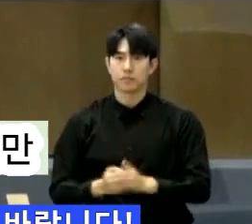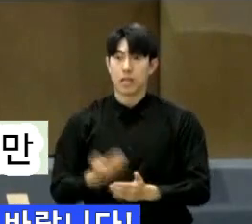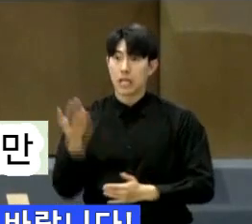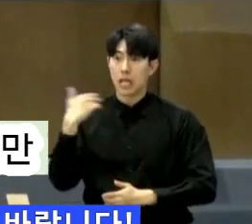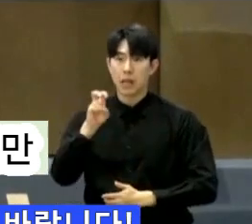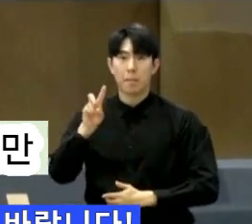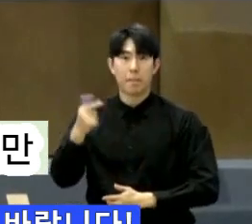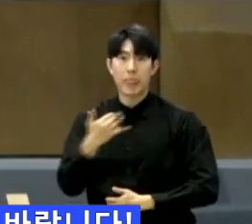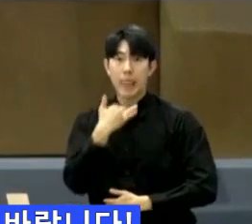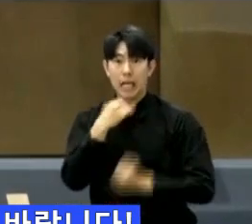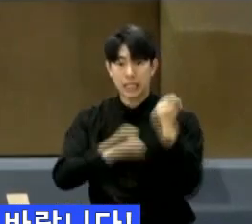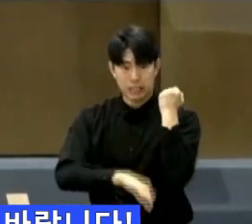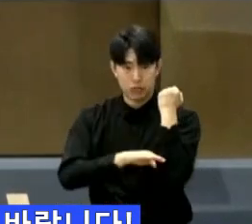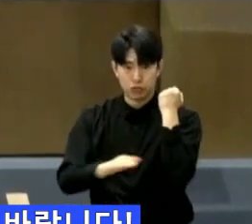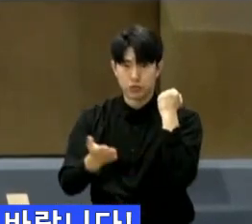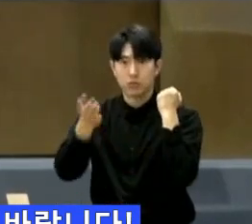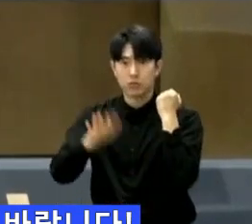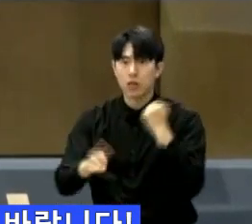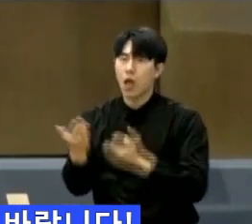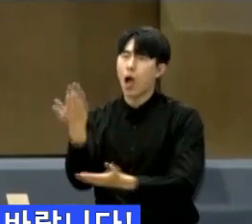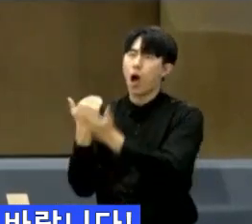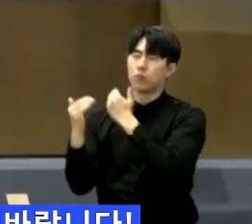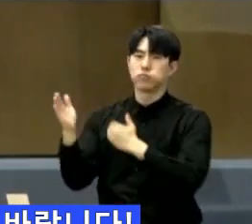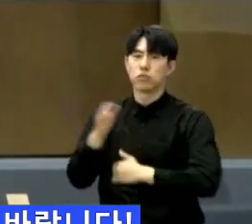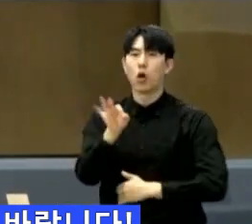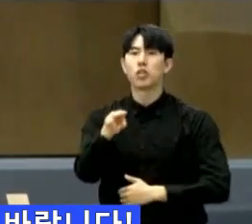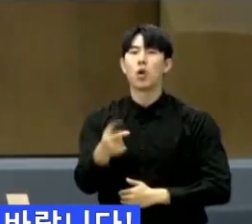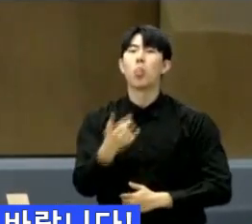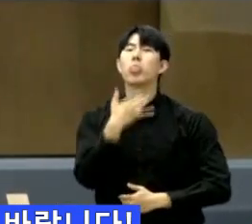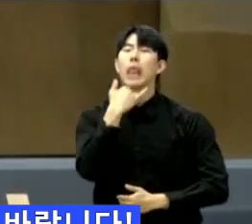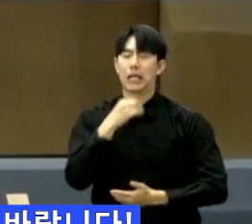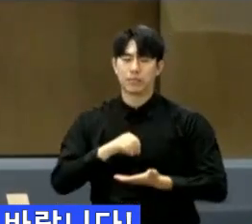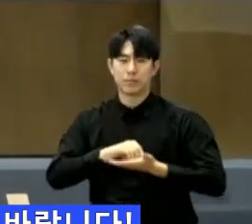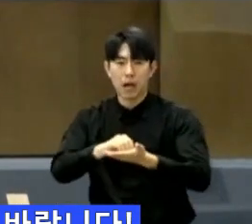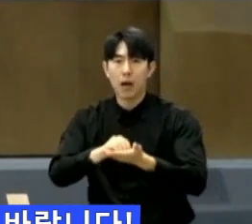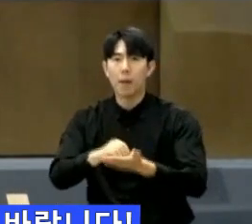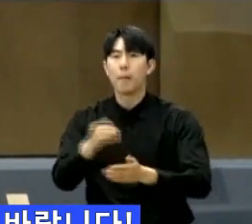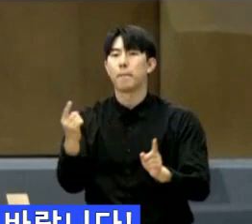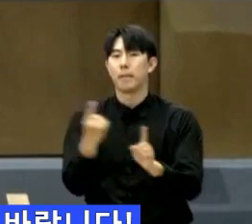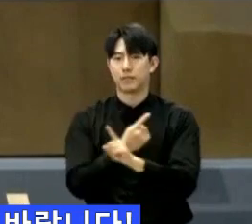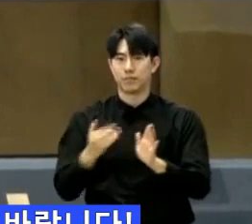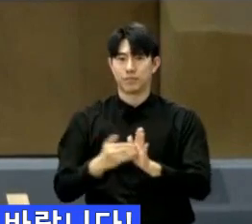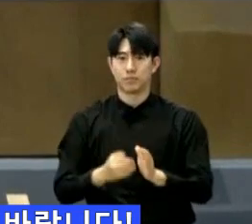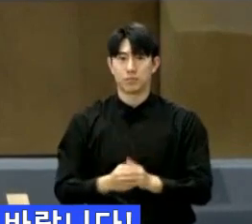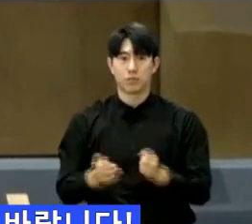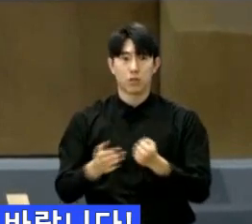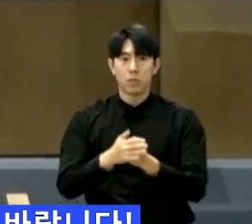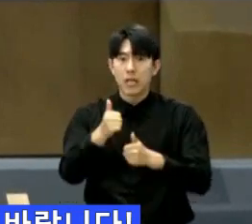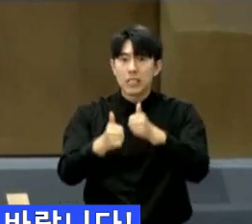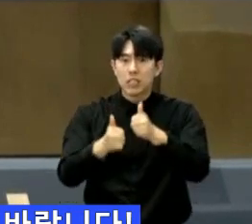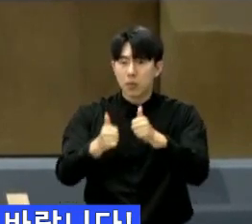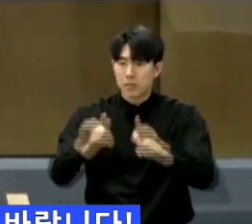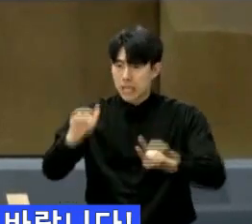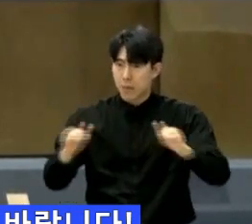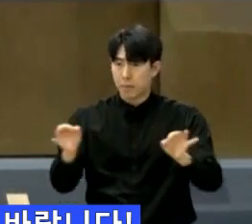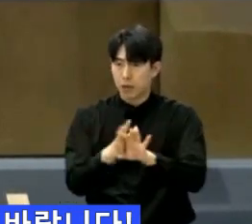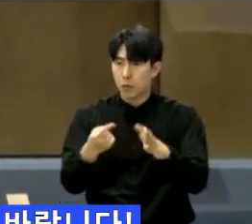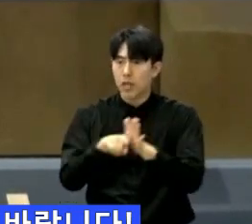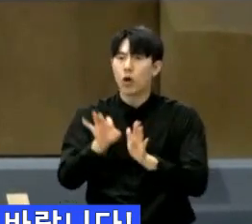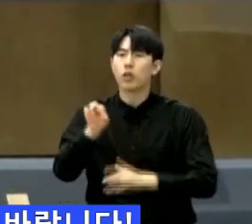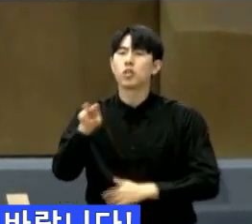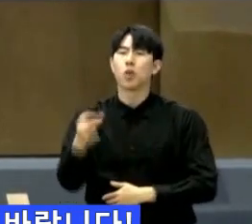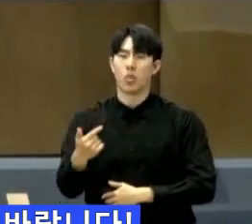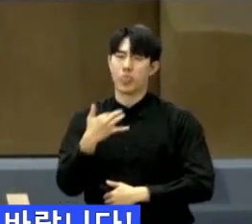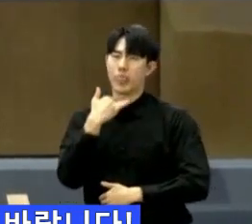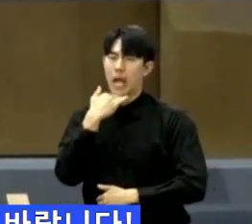나이였지만 이미 오래전 연 나이로 바뀌었습니다. 이로 인하여 매년 달라지는 시험 응시일에 따른 차별이 해소되었습니다. 같은 것은